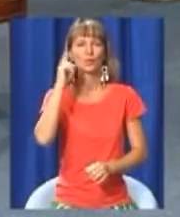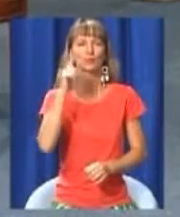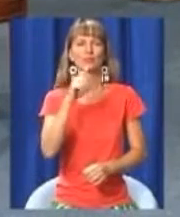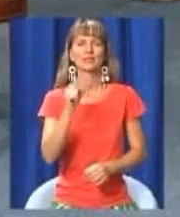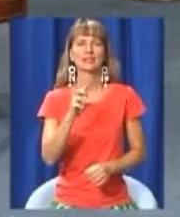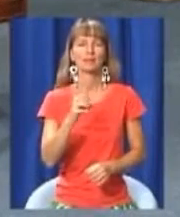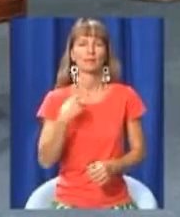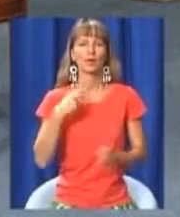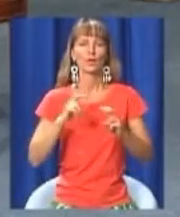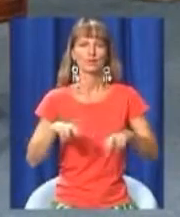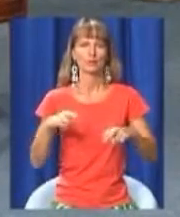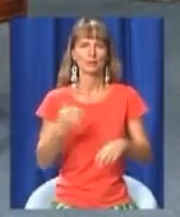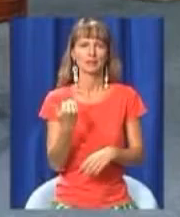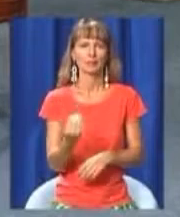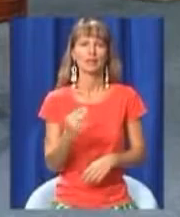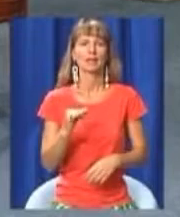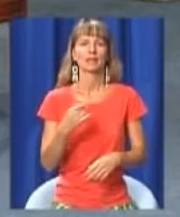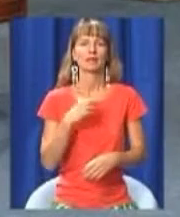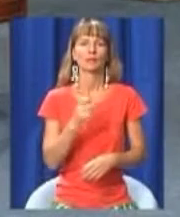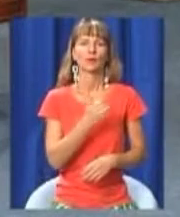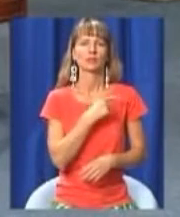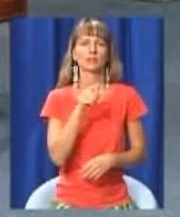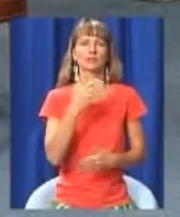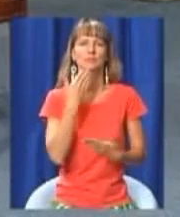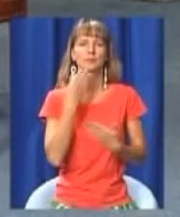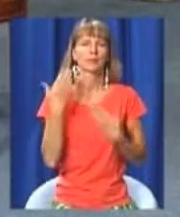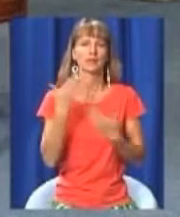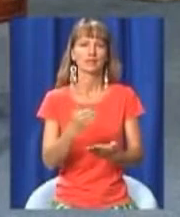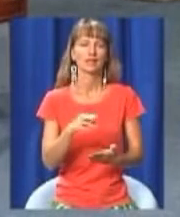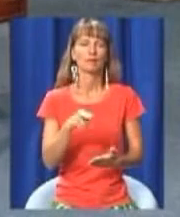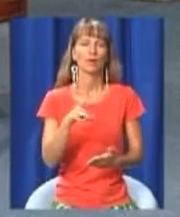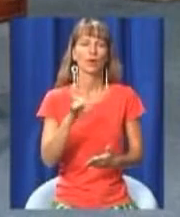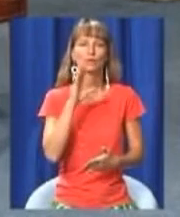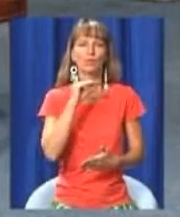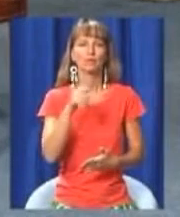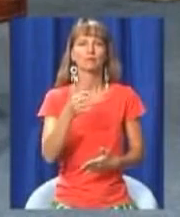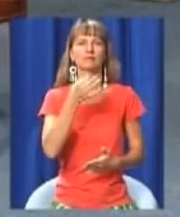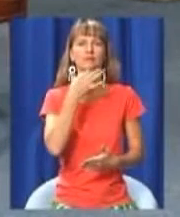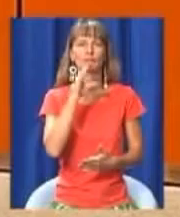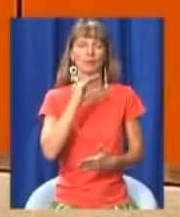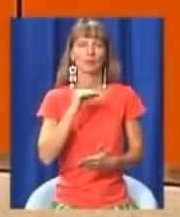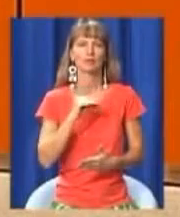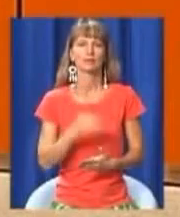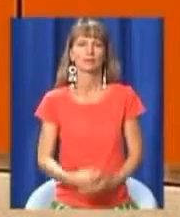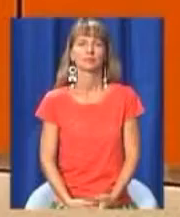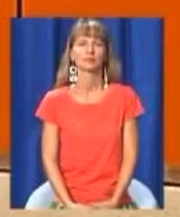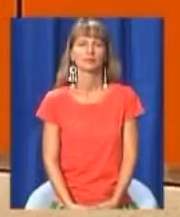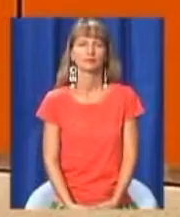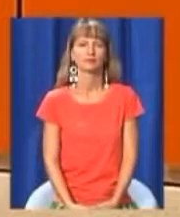зебру ми розібралися з тобою. І ти знаєш, я хотів тебе тепер запитати про собачок. Чи подобаються тобі песики?